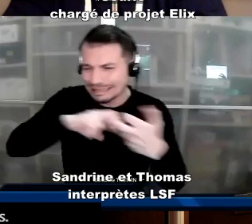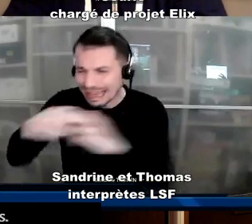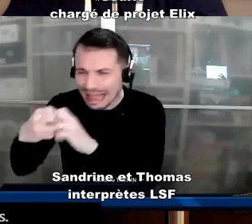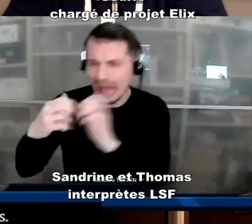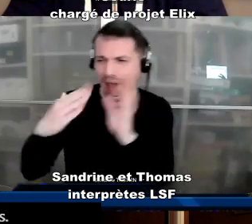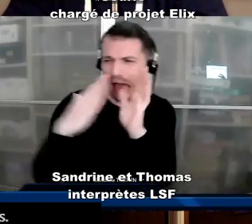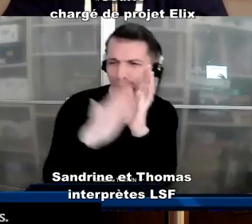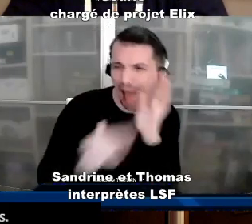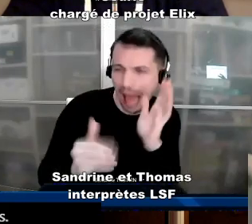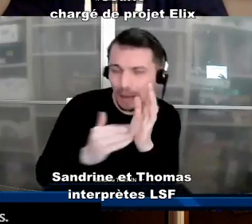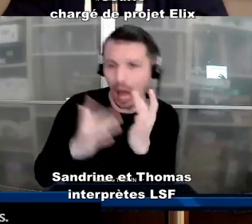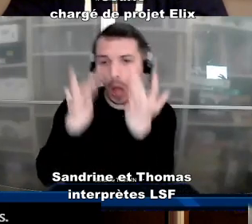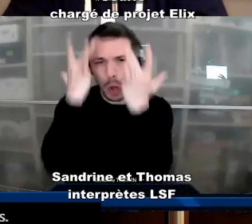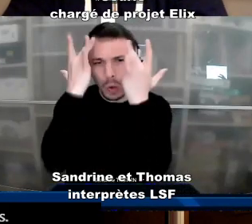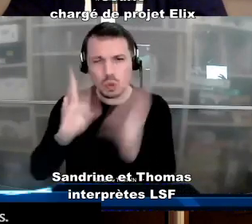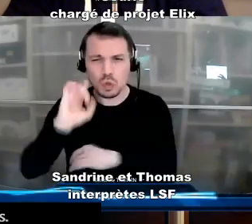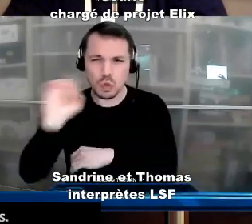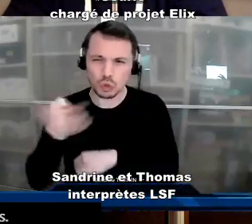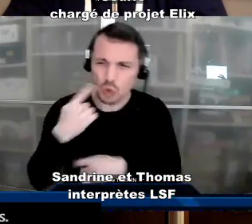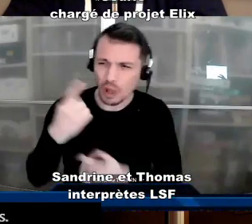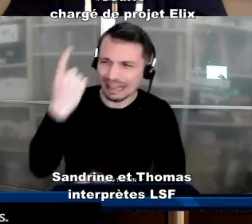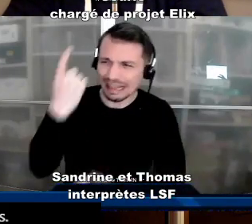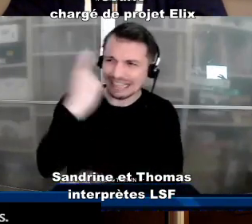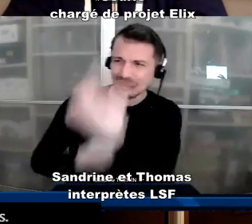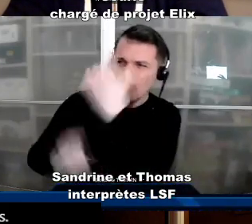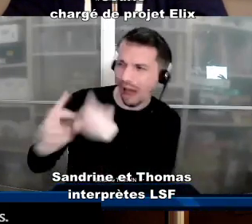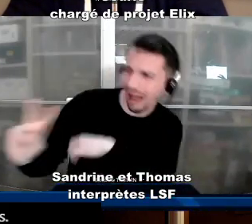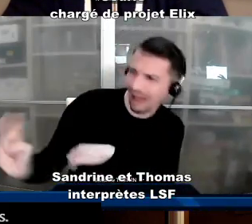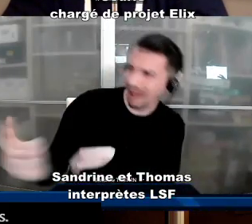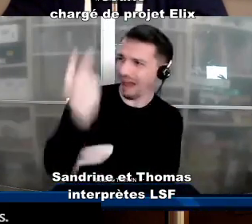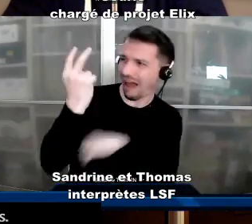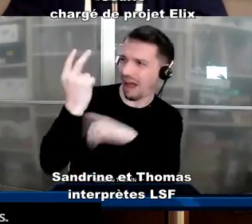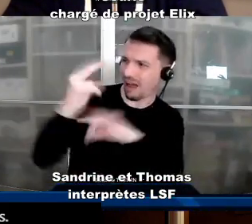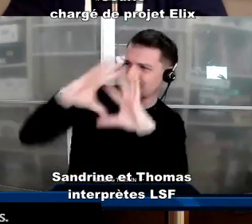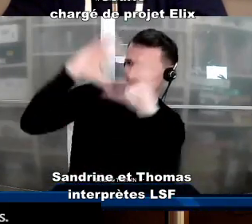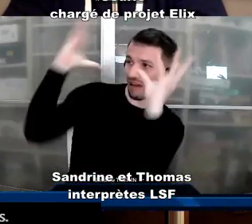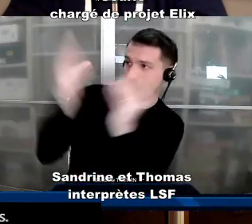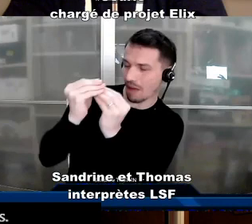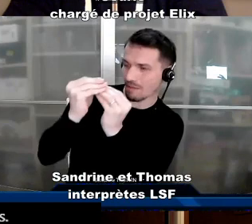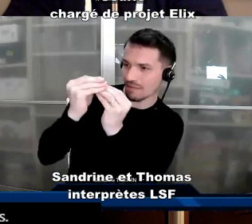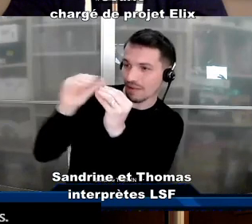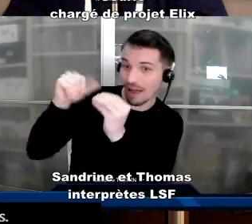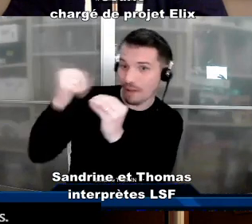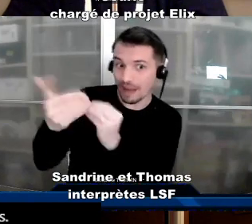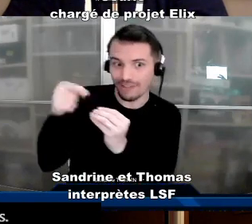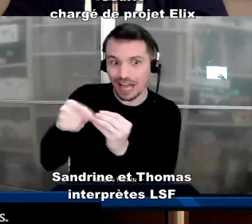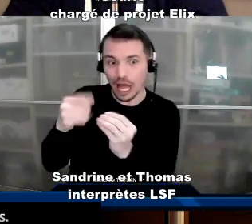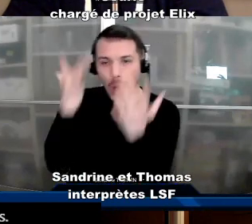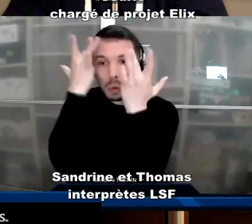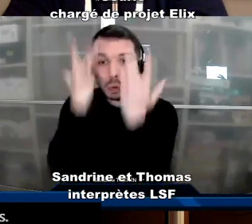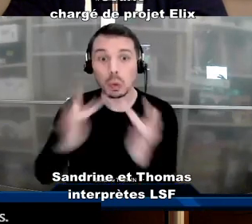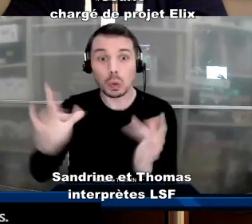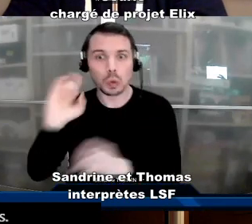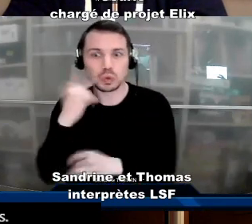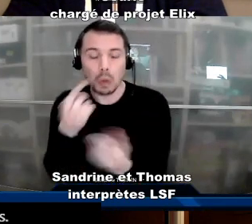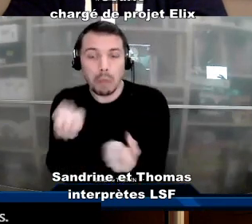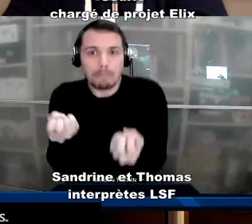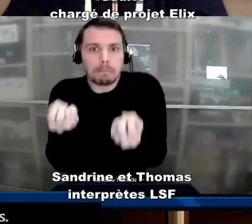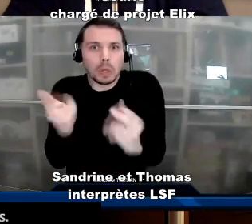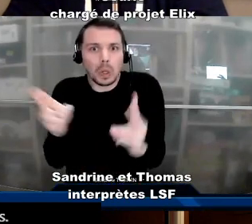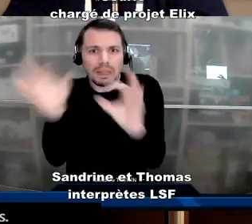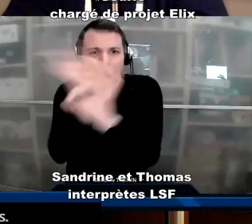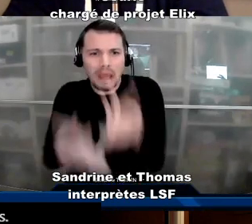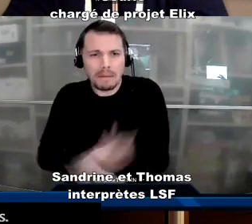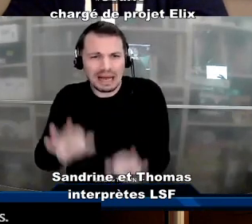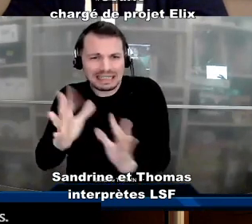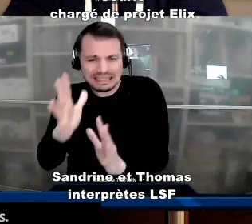l'histoire de la culture sourde. C'était quand? C'est vraiment de la culture sourde pur jus, en fait. Il n'y a même pas de signes, de langue des signes dedans, ou